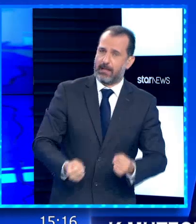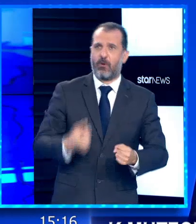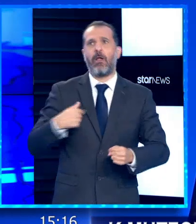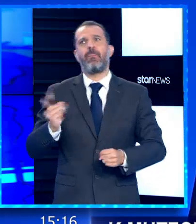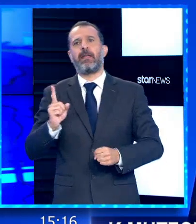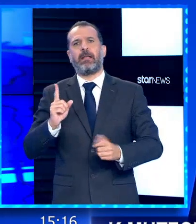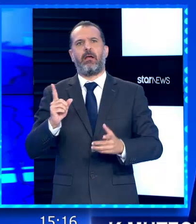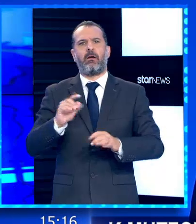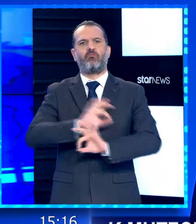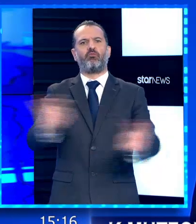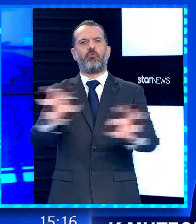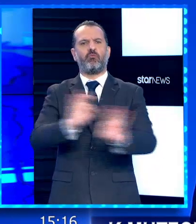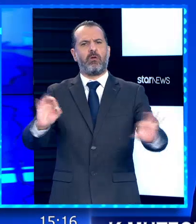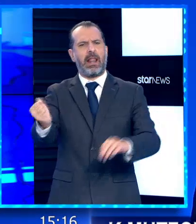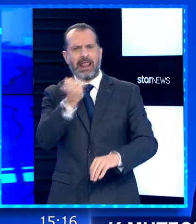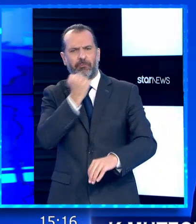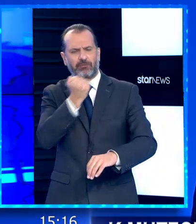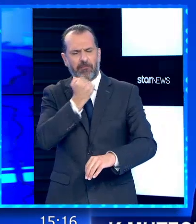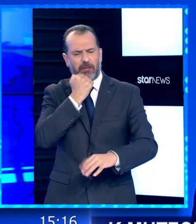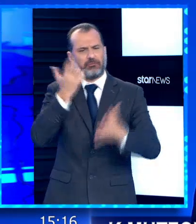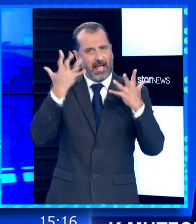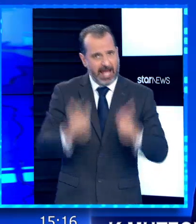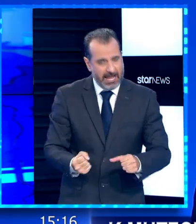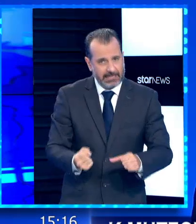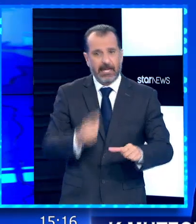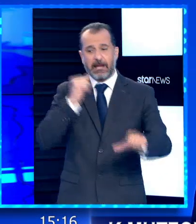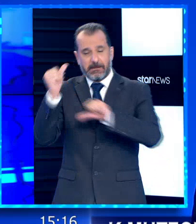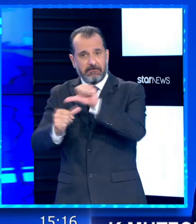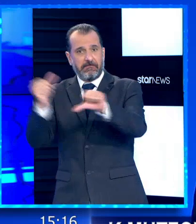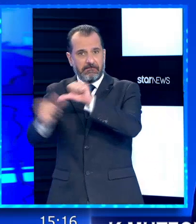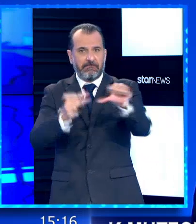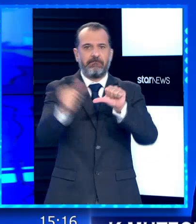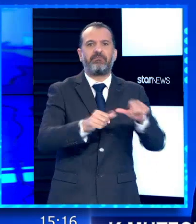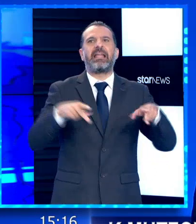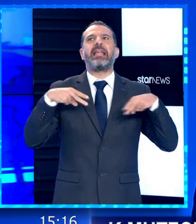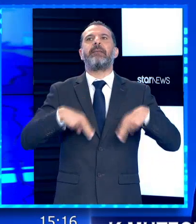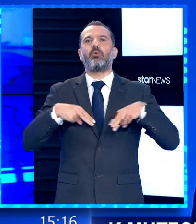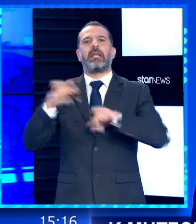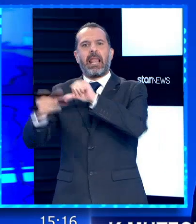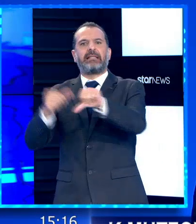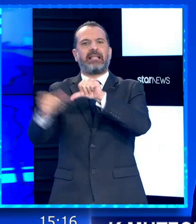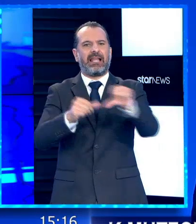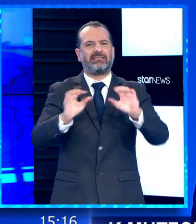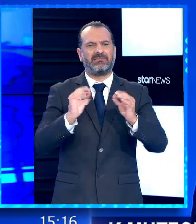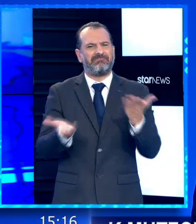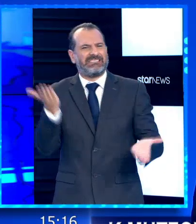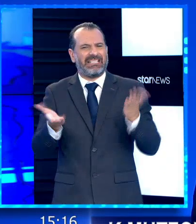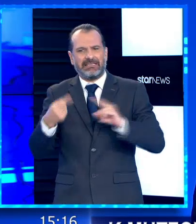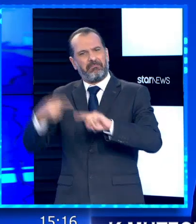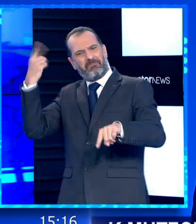δεν γίνονται λάθη. Υπογράμμισε. Το rotation δεν έγινε στην τύχη, σχολιάζοντας τις αλλαγές υπουργών σε σχέση με το προηγούμενο κυβερνητικό